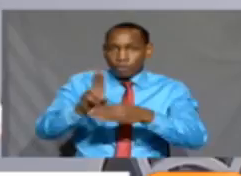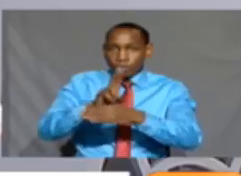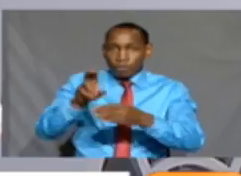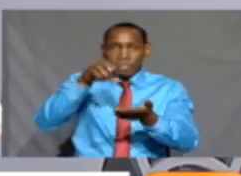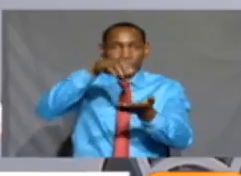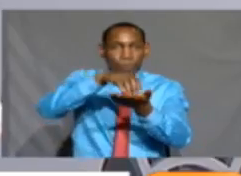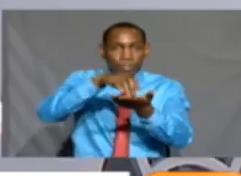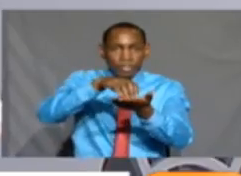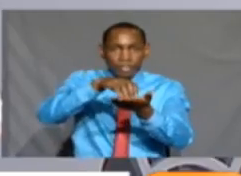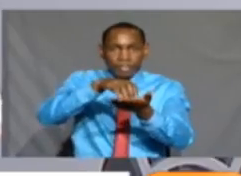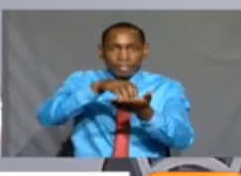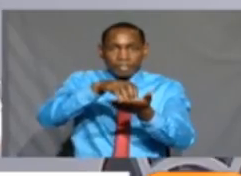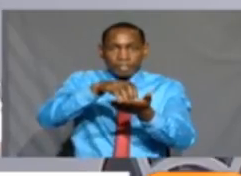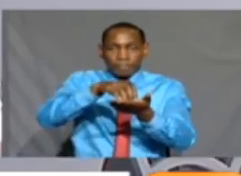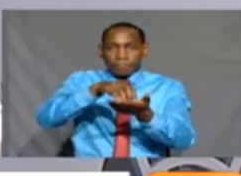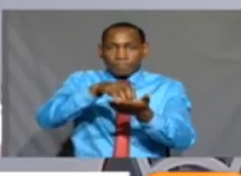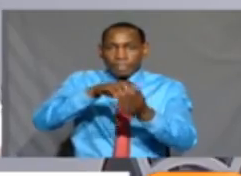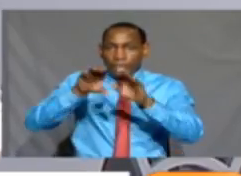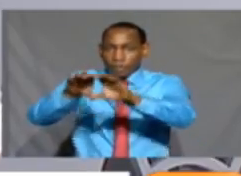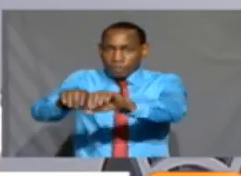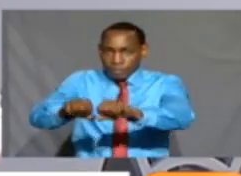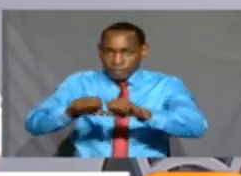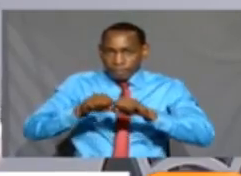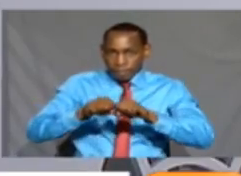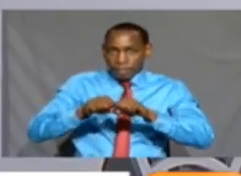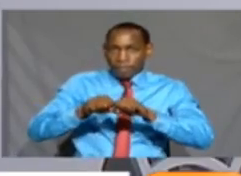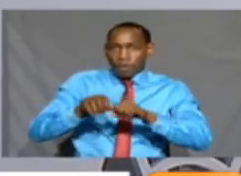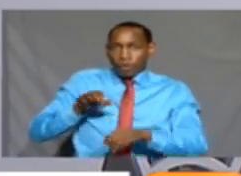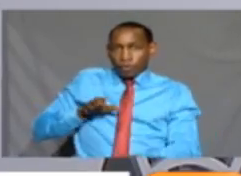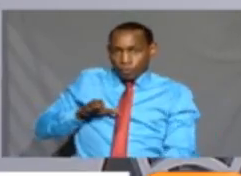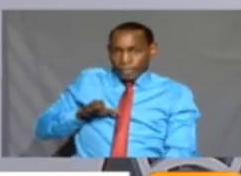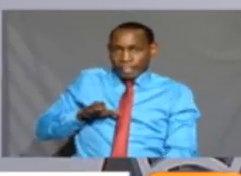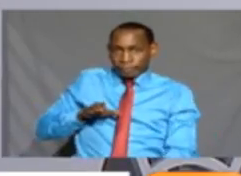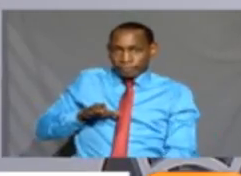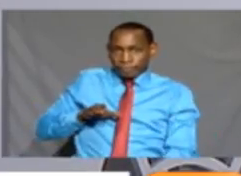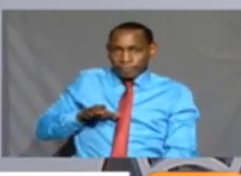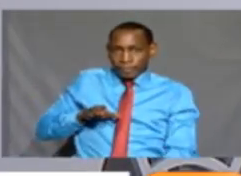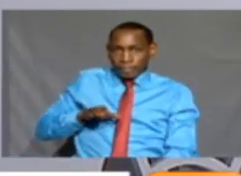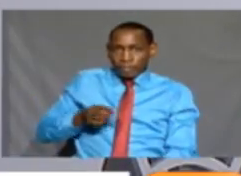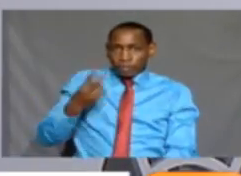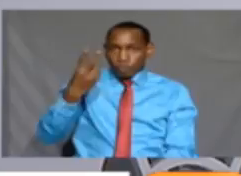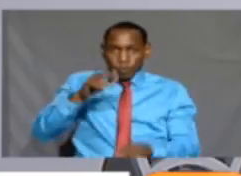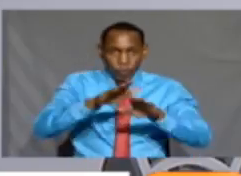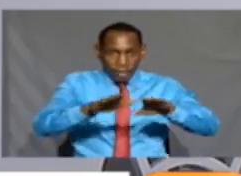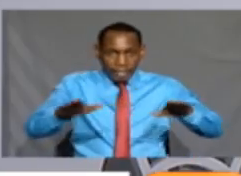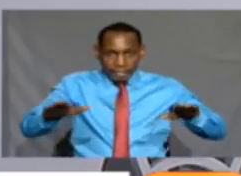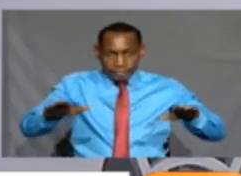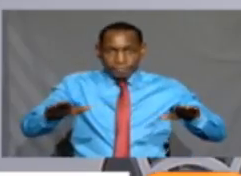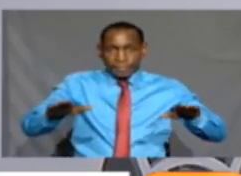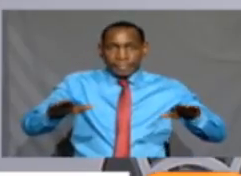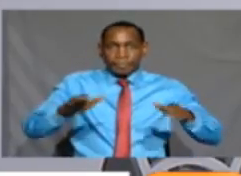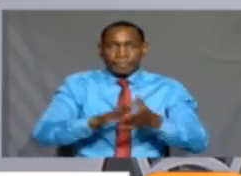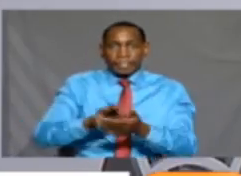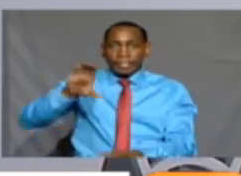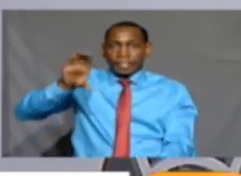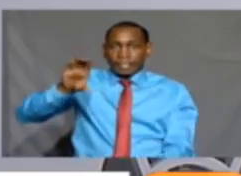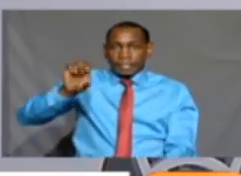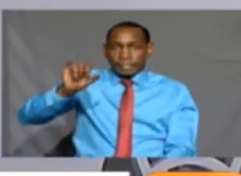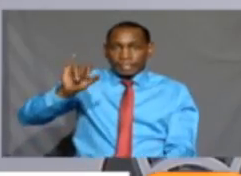madaraka yake kukanganya ama kumnyang’anya mjane mmoja vipande viwili vyake vya ardhi. Cecilia